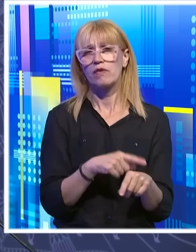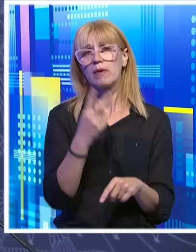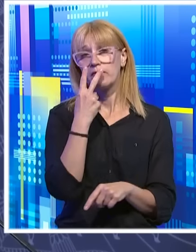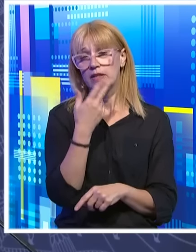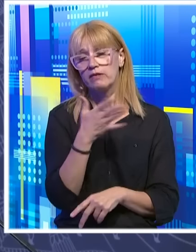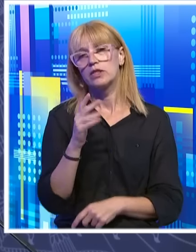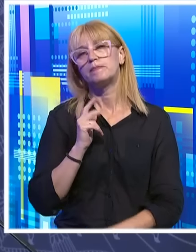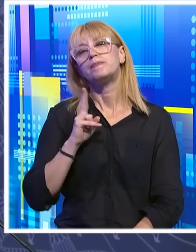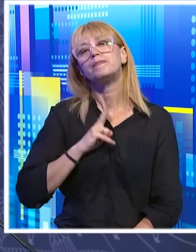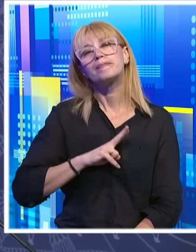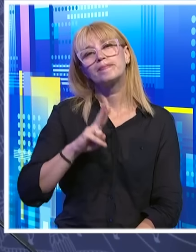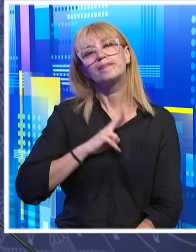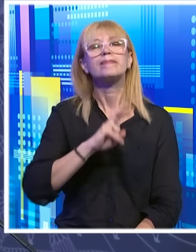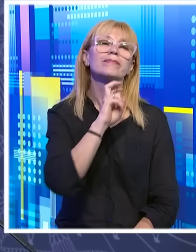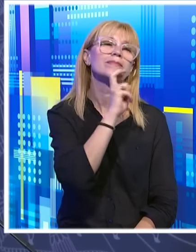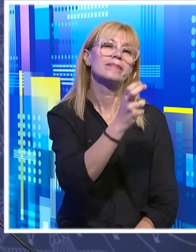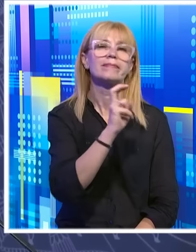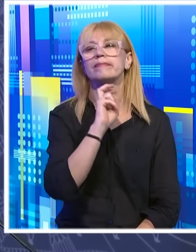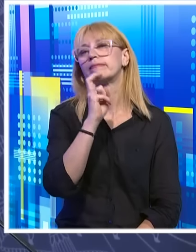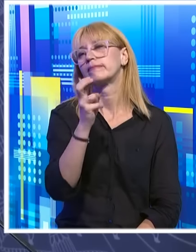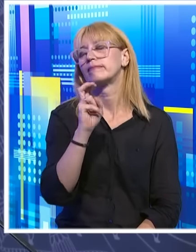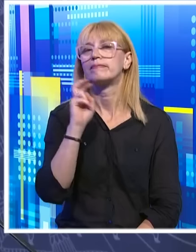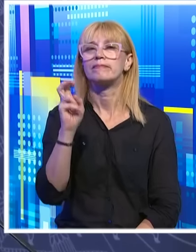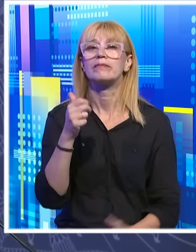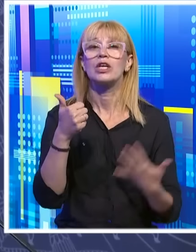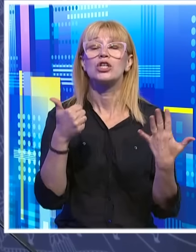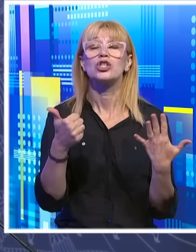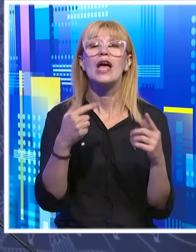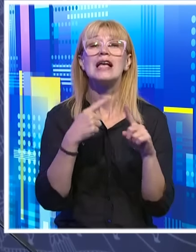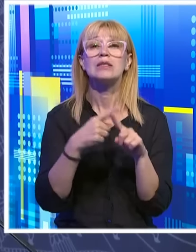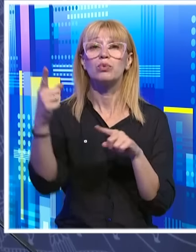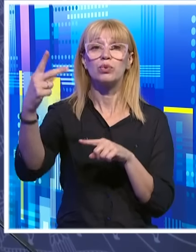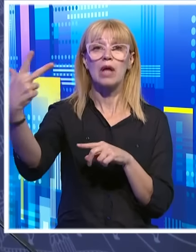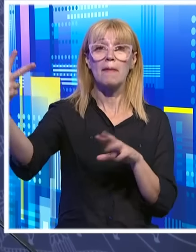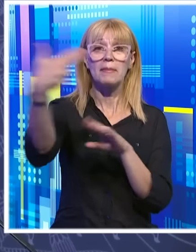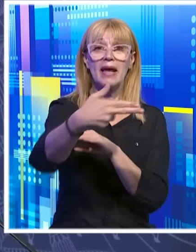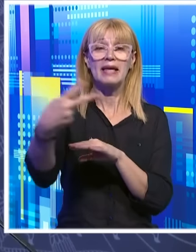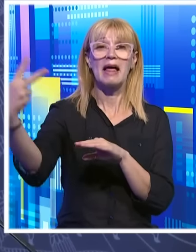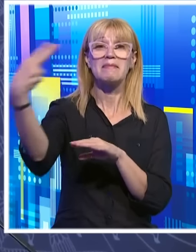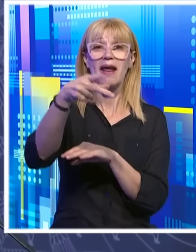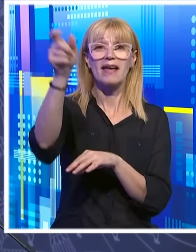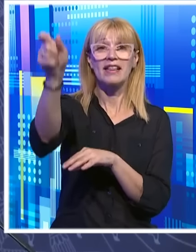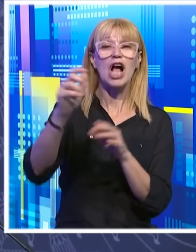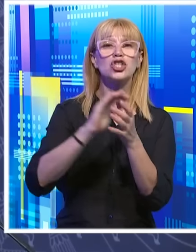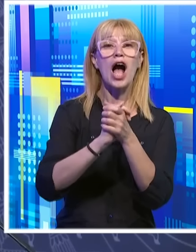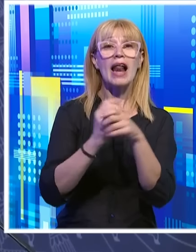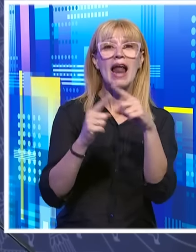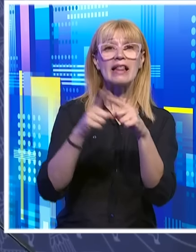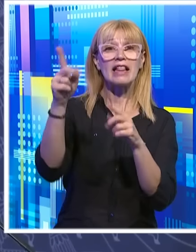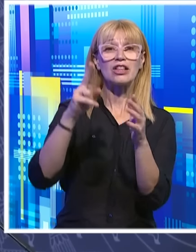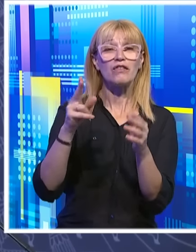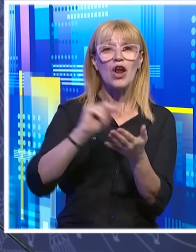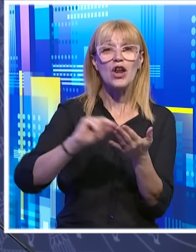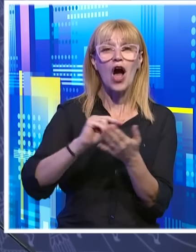trpeljivo i strpljivo odgovarao, 6 puta ukupno me je vikom prekidao novinar N1. 6 puta. Toliko je